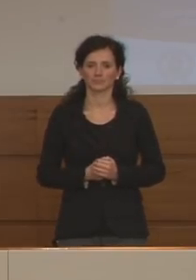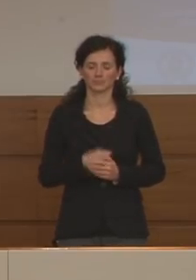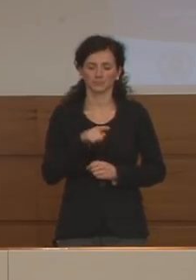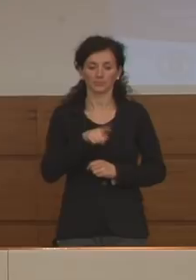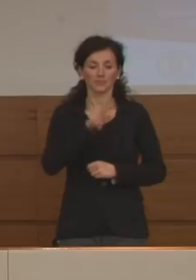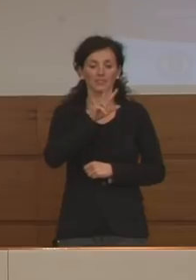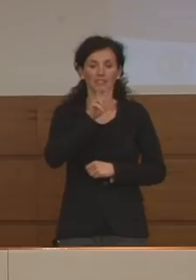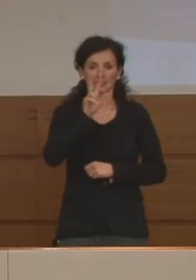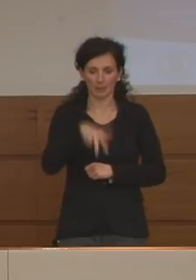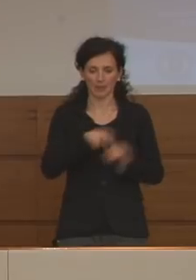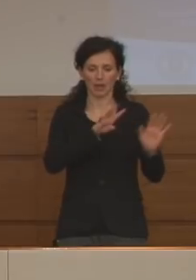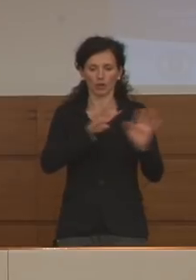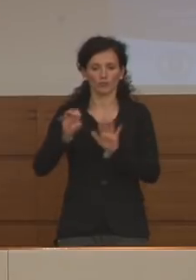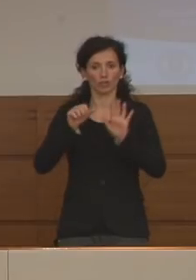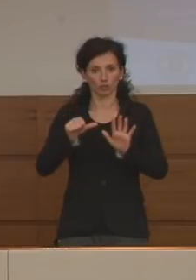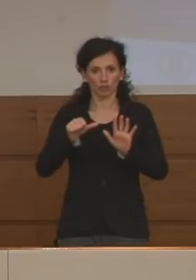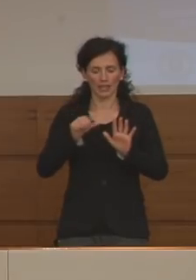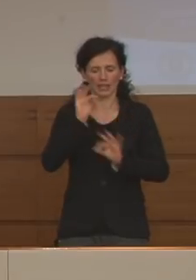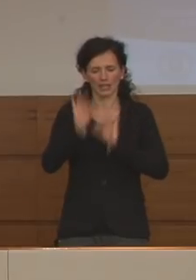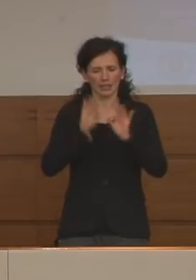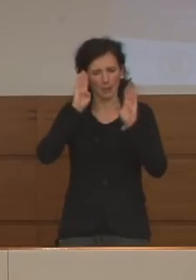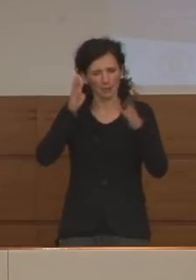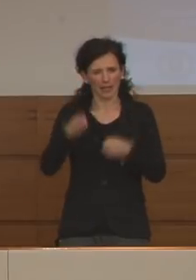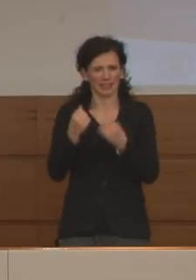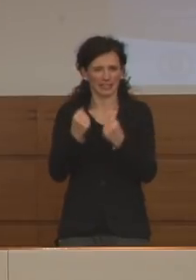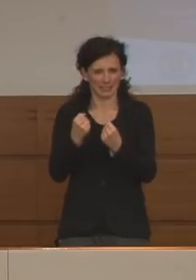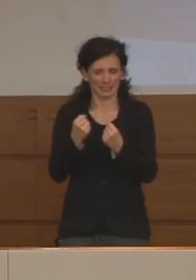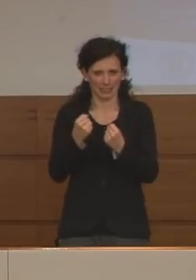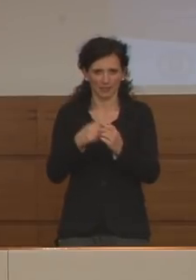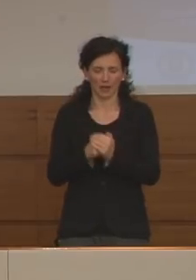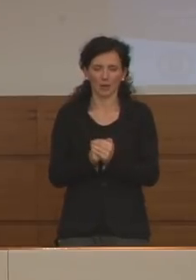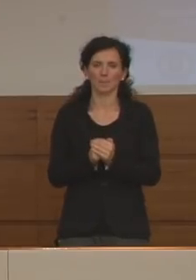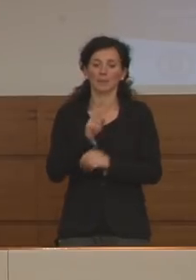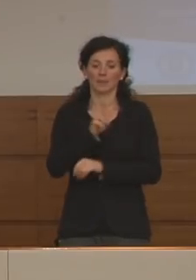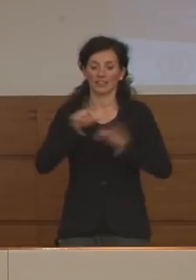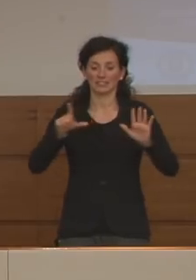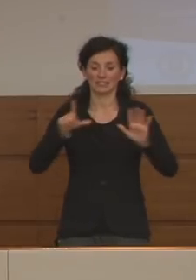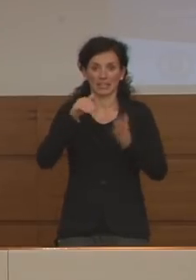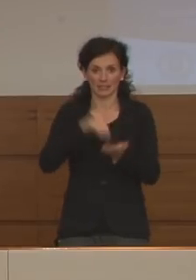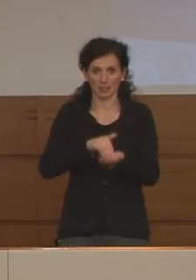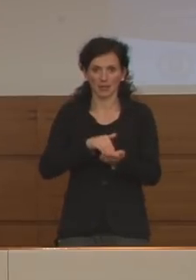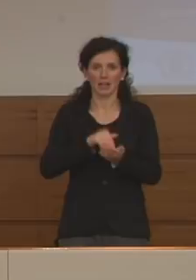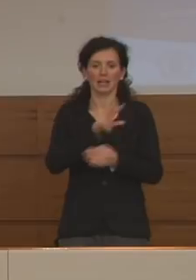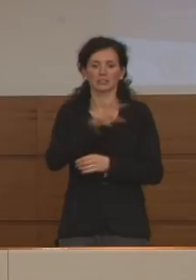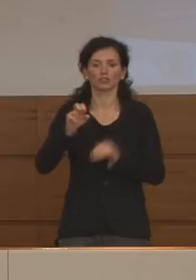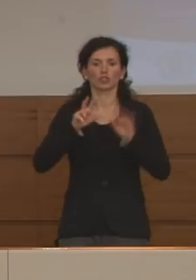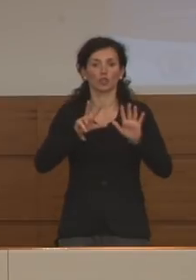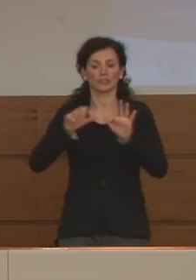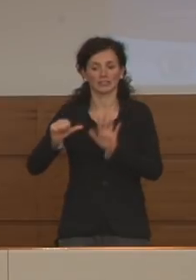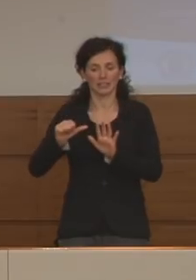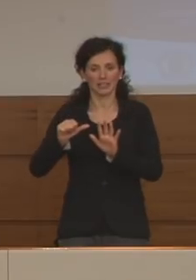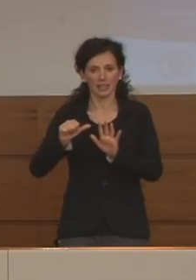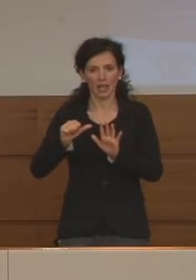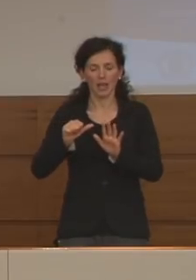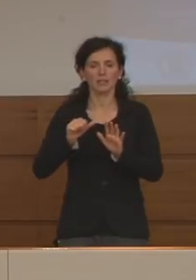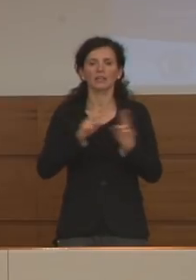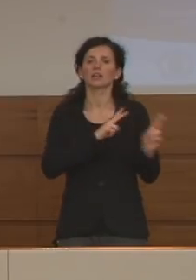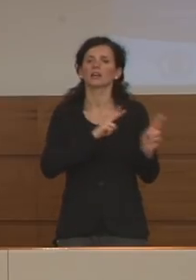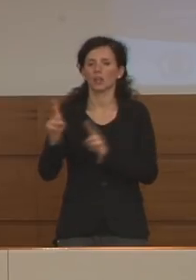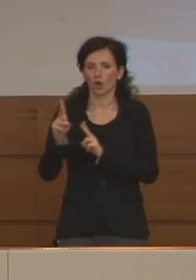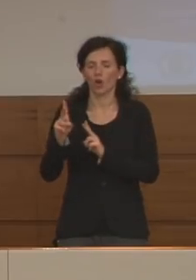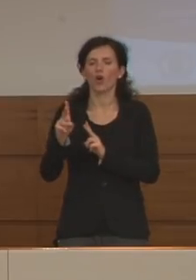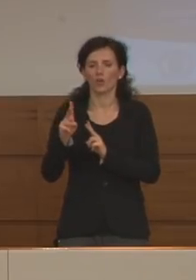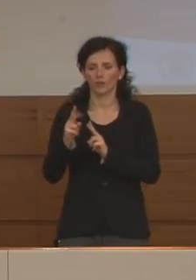3906 sono in terapia intensiva 27.380 sei sono ricoverati con